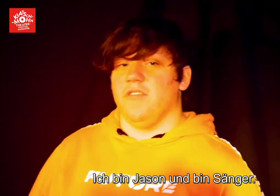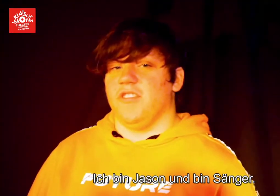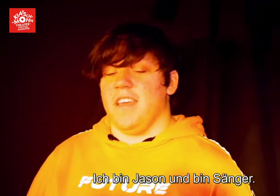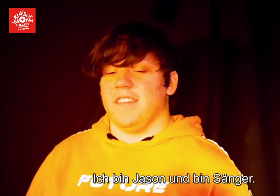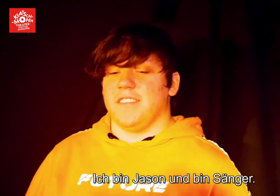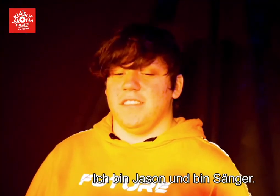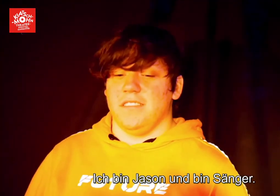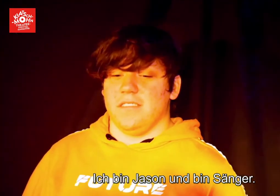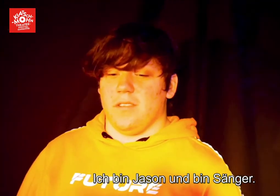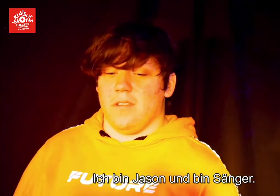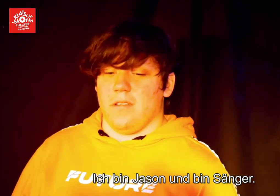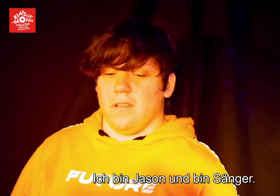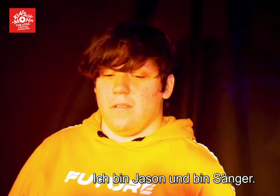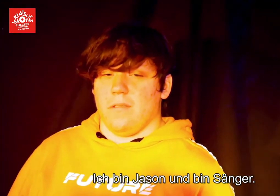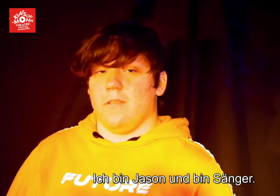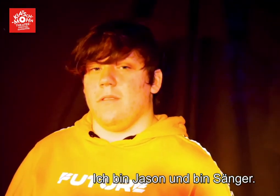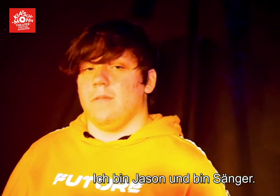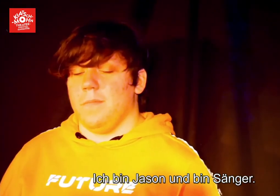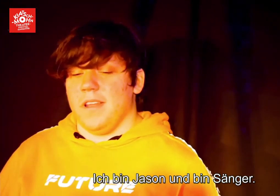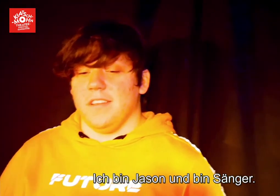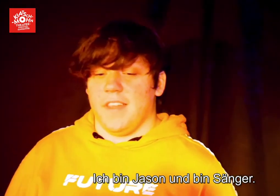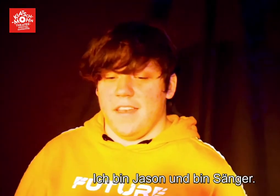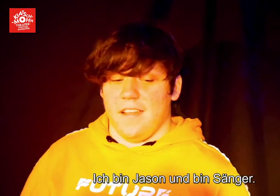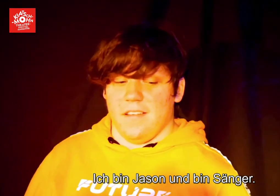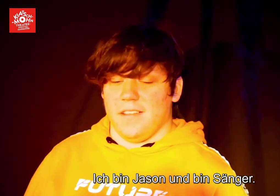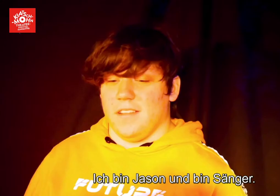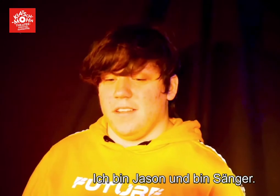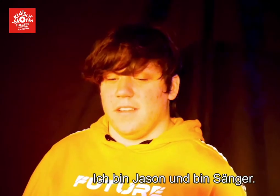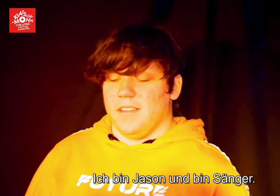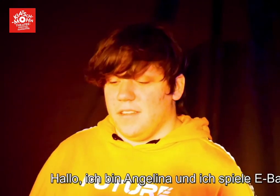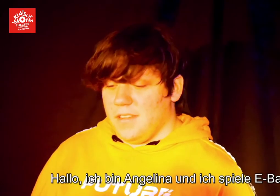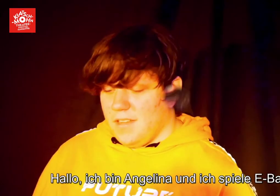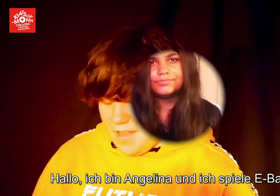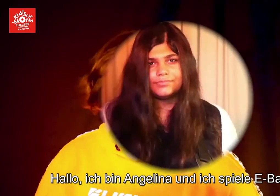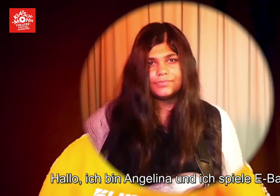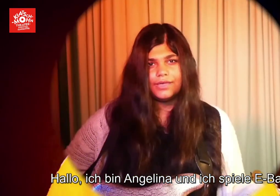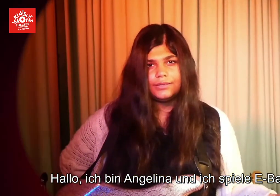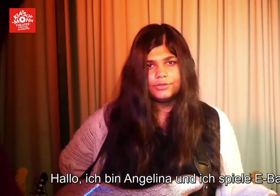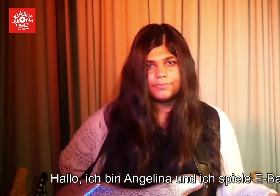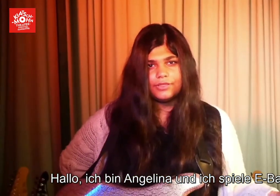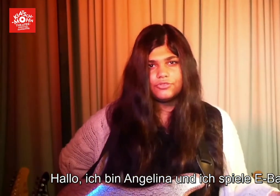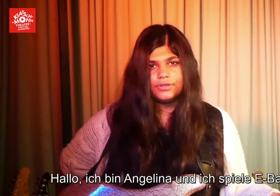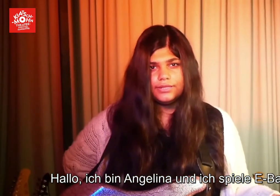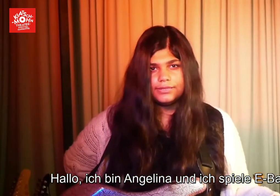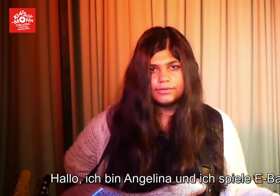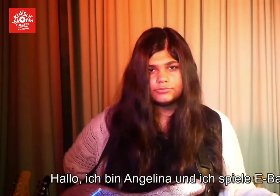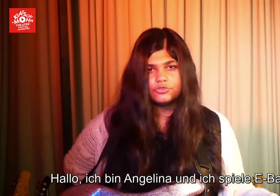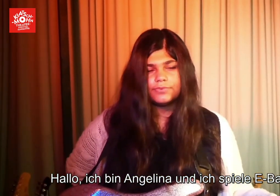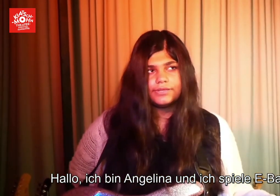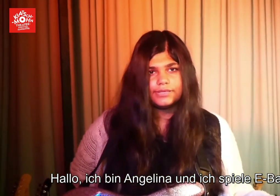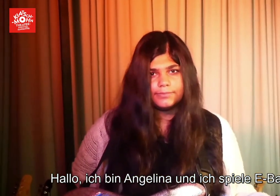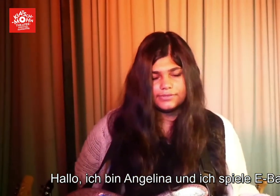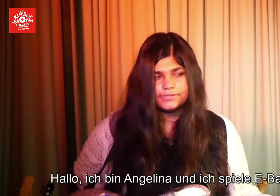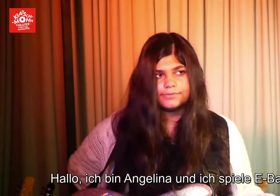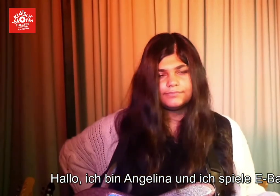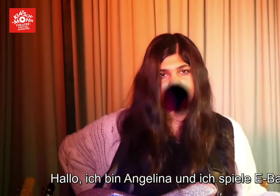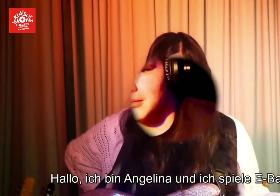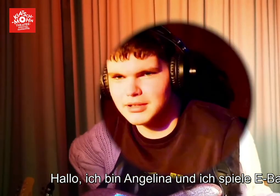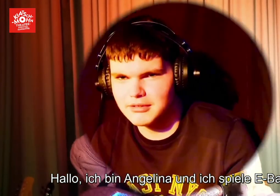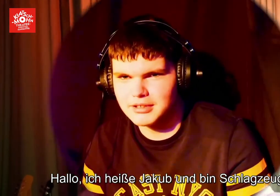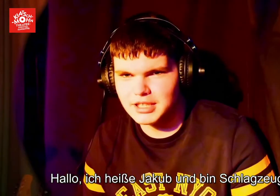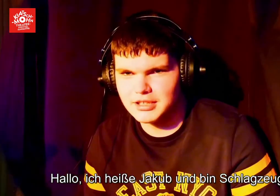Keyboard. Ich bin Jason und bin Sänger. Hallo, ich bin Jemina und ich spiele